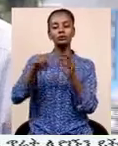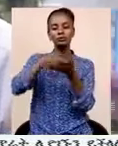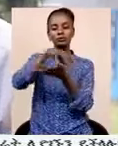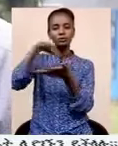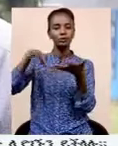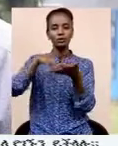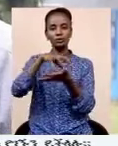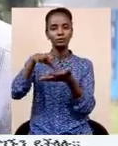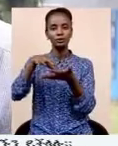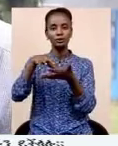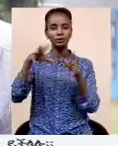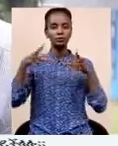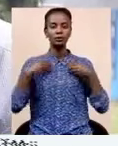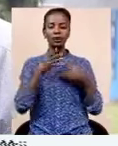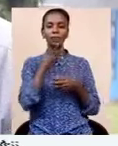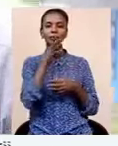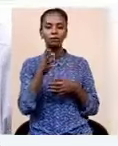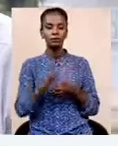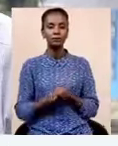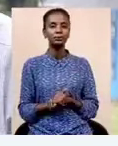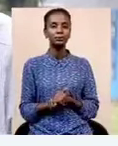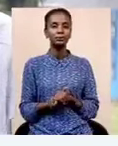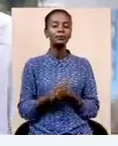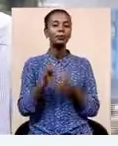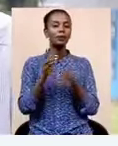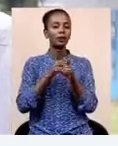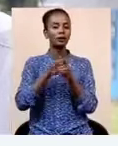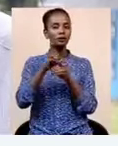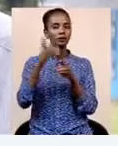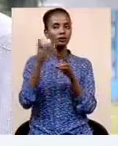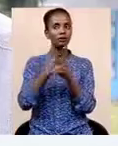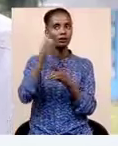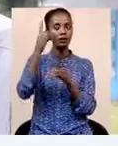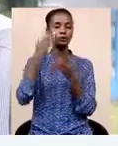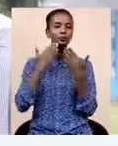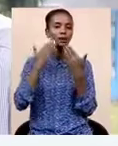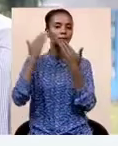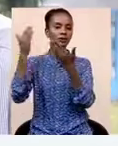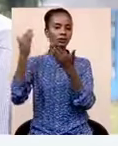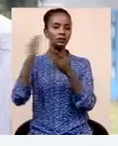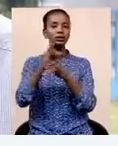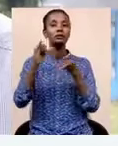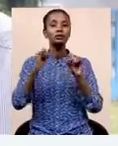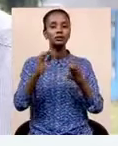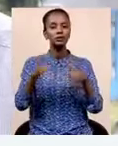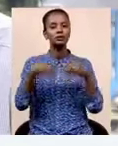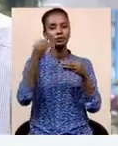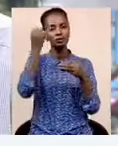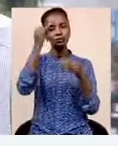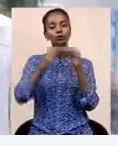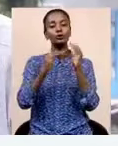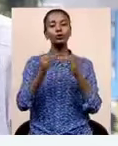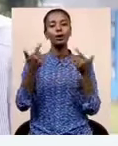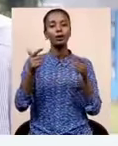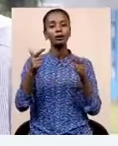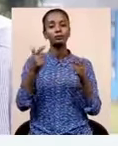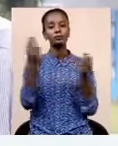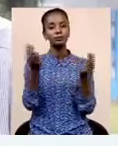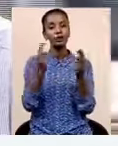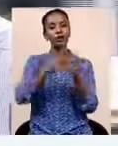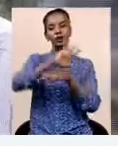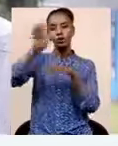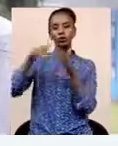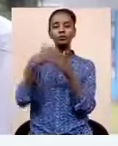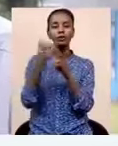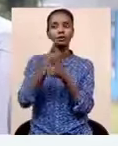ውዥንብር ባለመቀበል ቀጥታ ፈጣሪውን ማመስገን እንዲችል የተሰጠውን ይህን ምቹ አጋጣሚ ተጠቅሞ